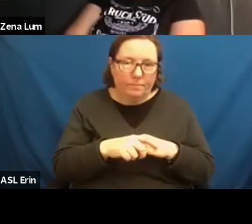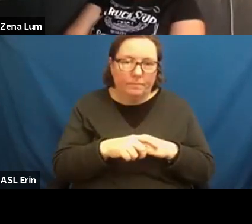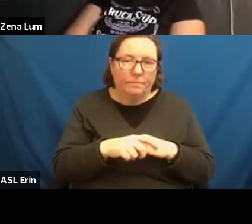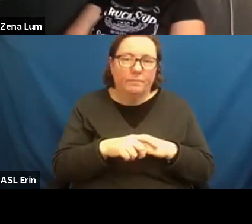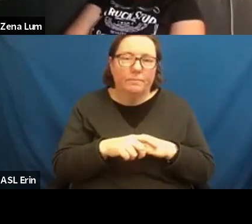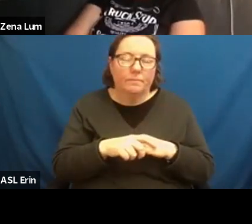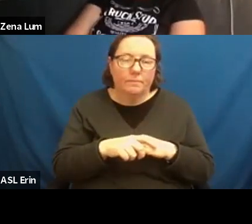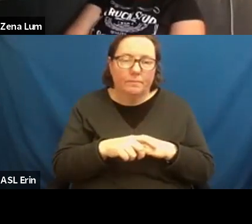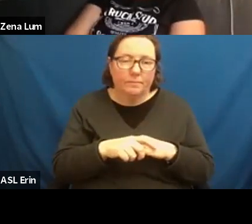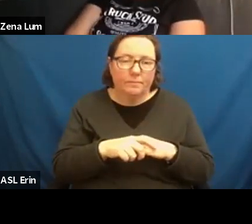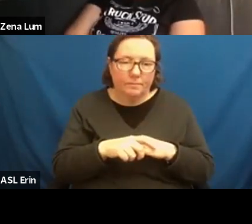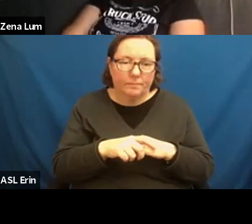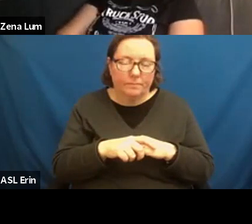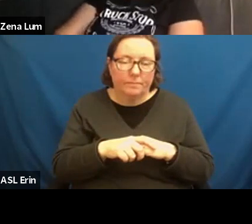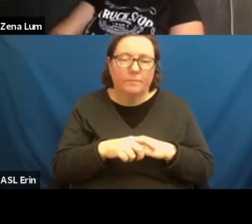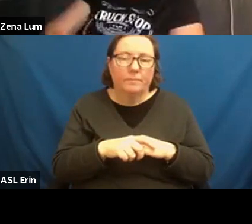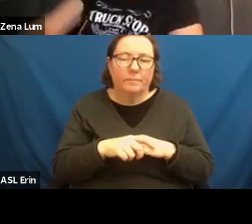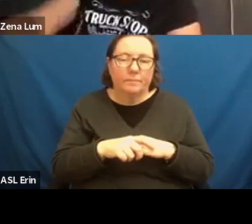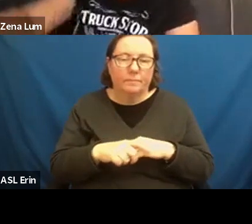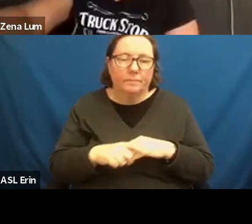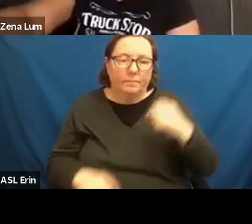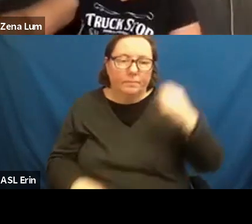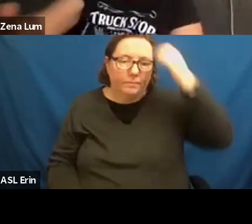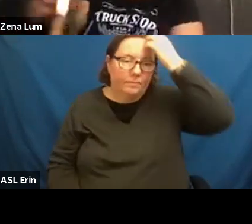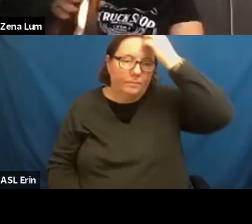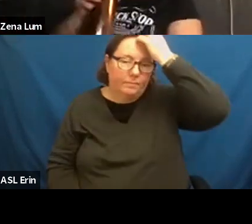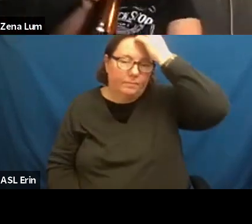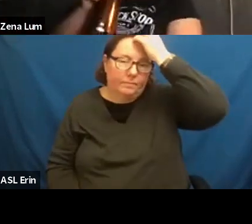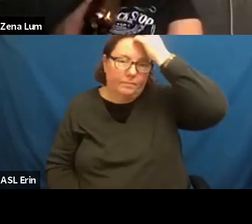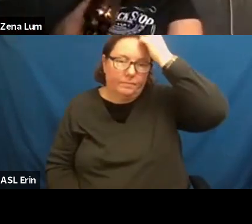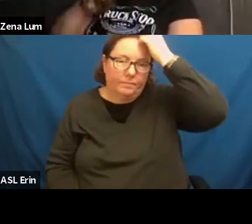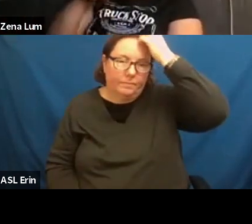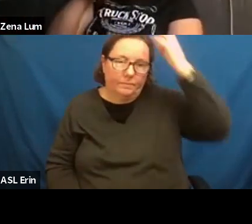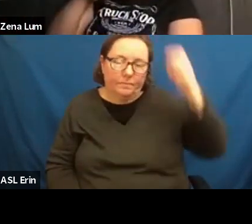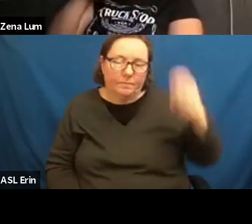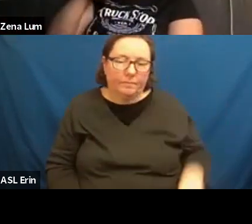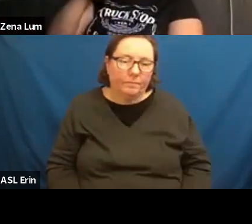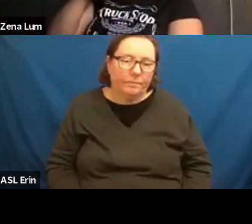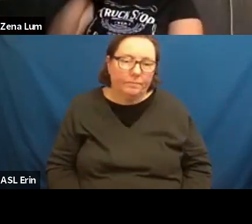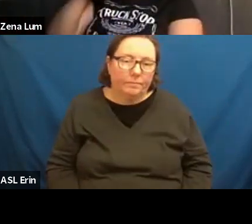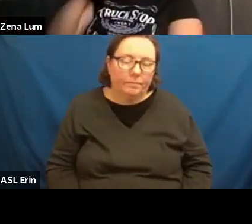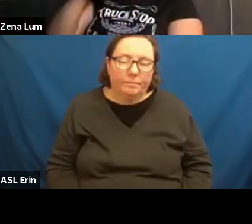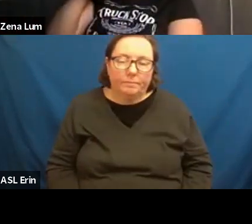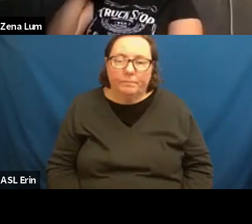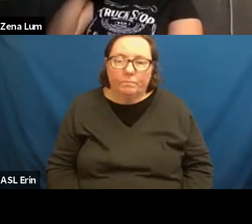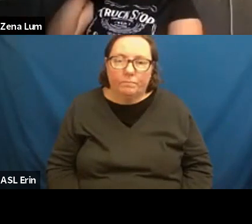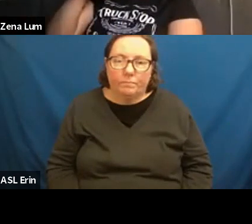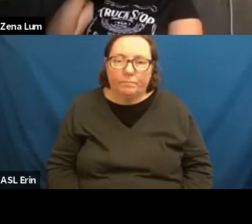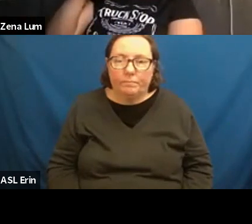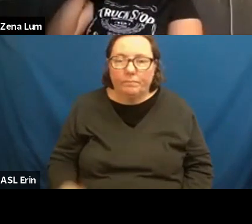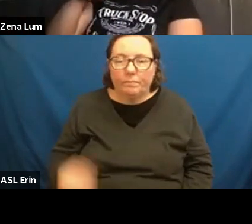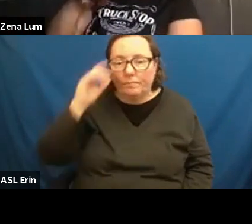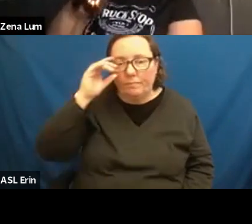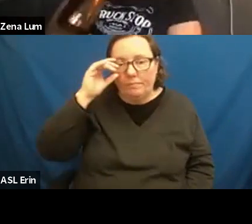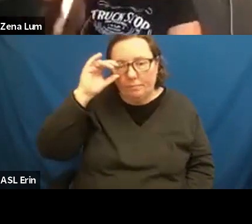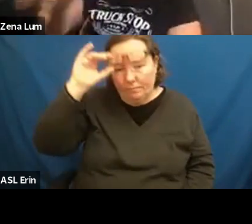就是我们现在不知道这个您刚才讲的这个问题哈，就是说有多少的是公立的，多少的私立的这个候选人的池子，